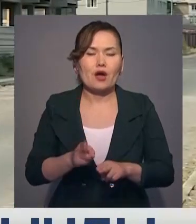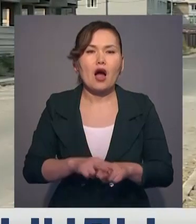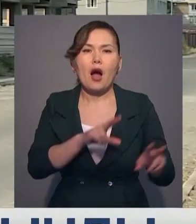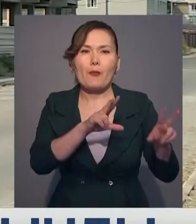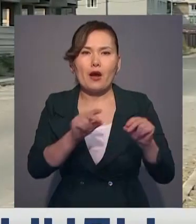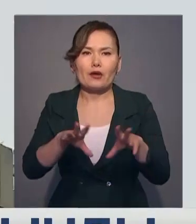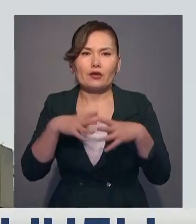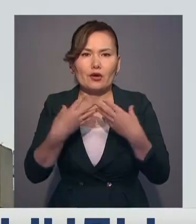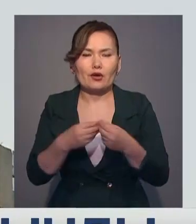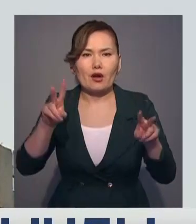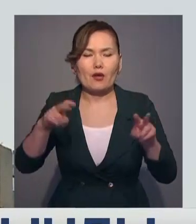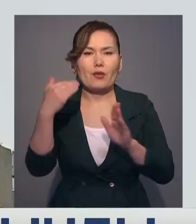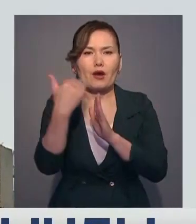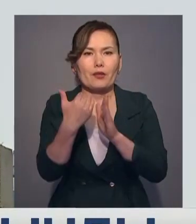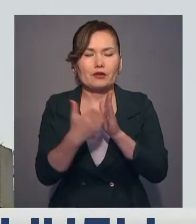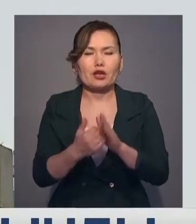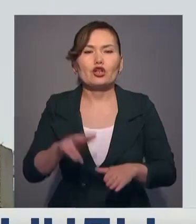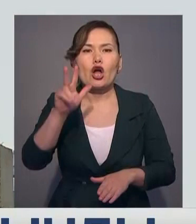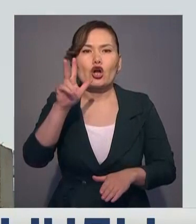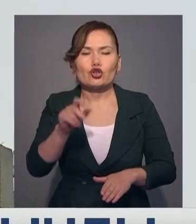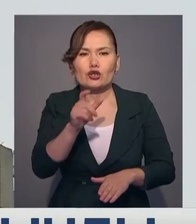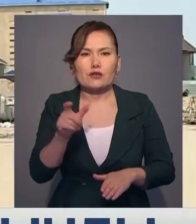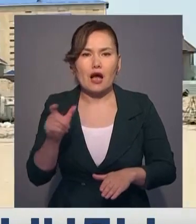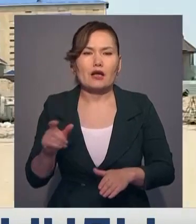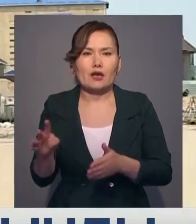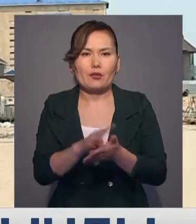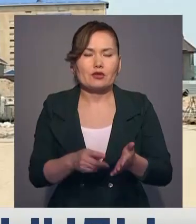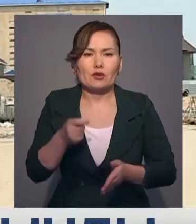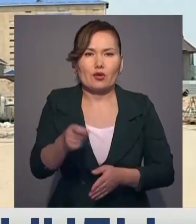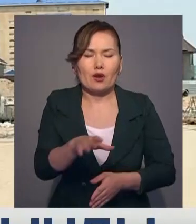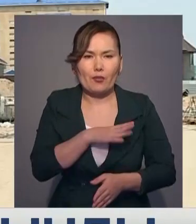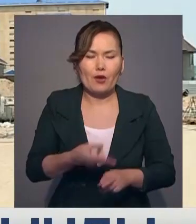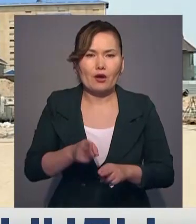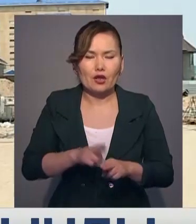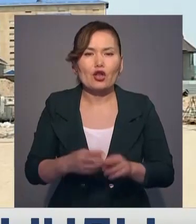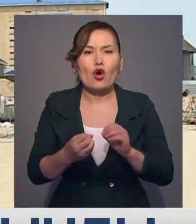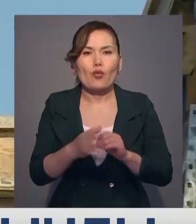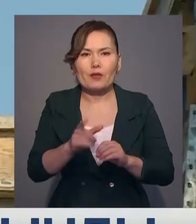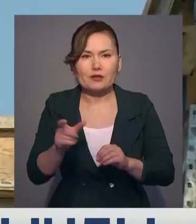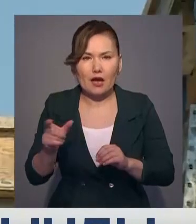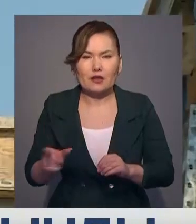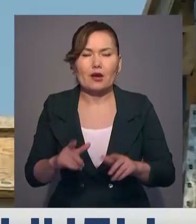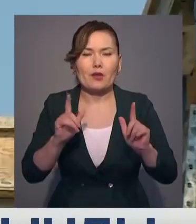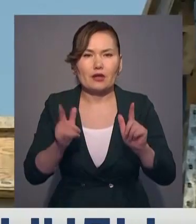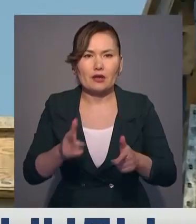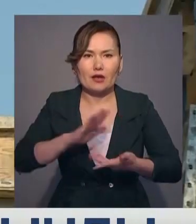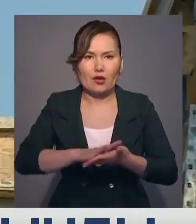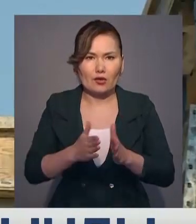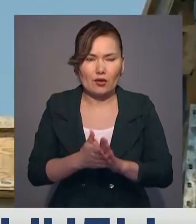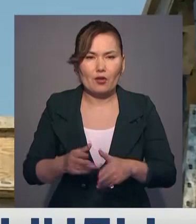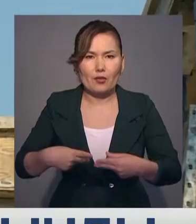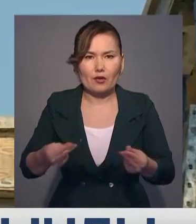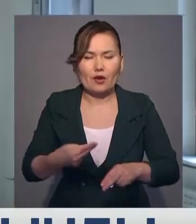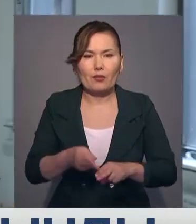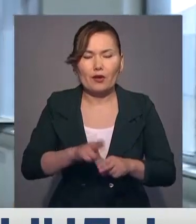отбасы бағдарламасымен үй алуға 300 адам ниет білдірген. Қазір соның 15-іне келісім берілді. Мемлекеттік бағдарламаларды жүзеге